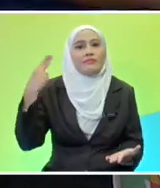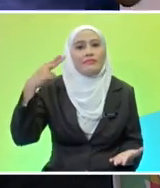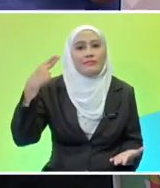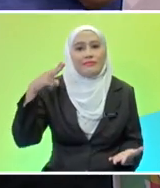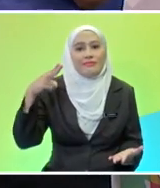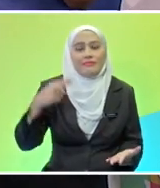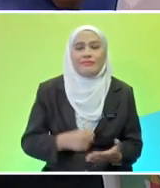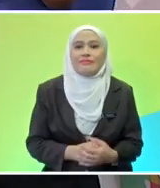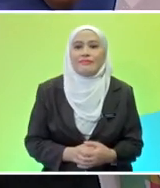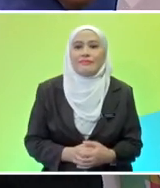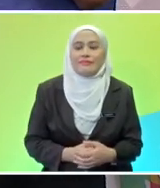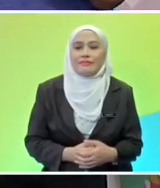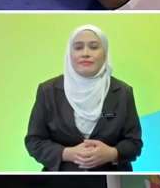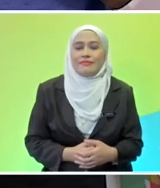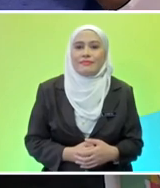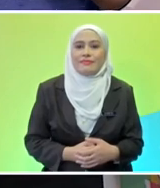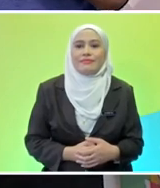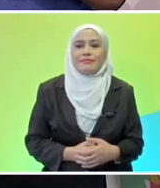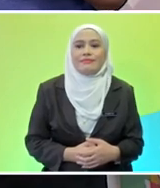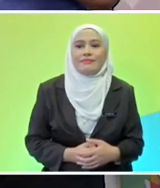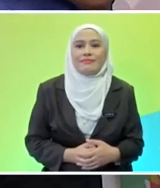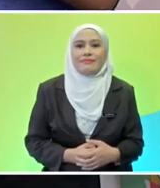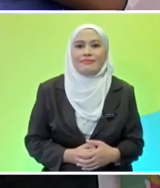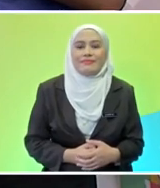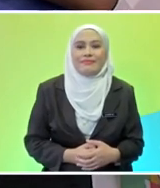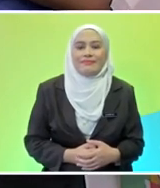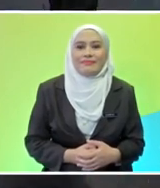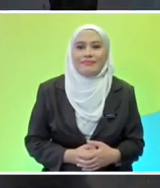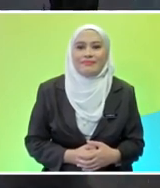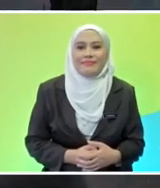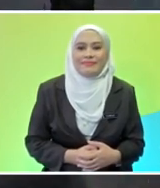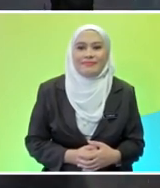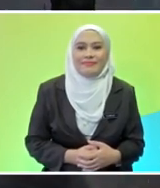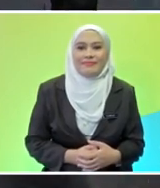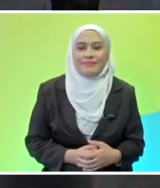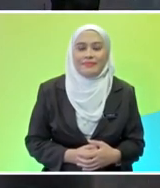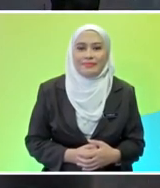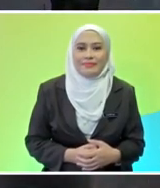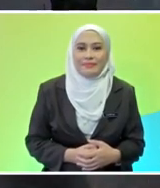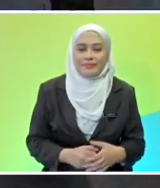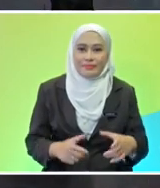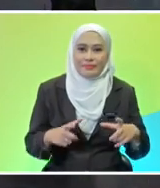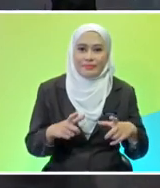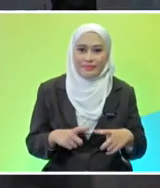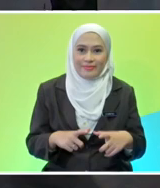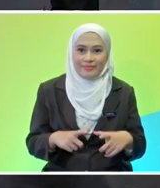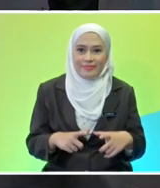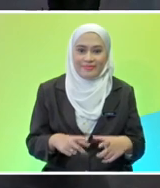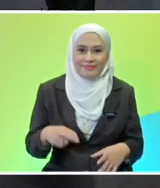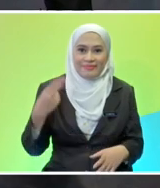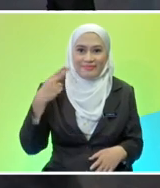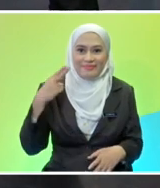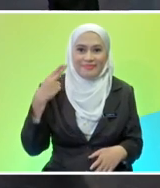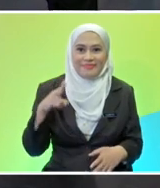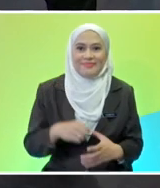Hijau! Hijau! Hijau. Right. Okey, baik. Kita perlu ke? Pergi ke gelang hijau. Saya ke depan, cikgu. Hijau.